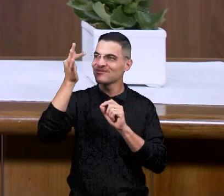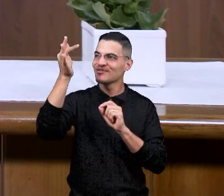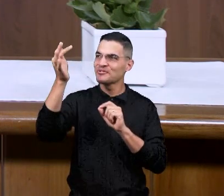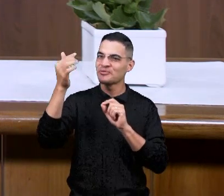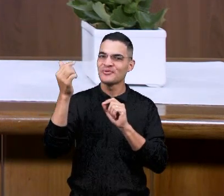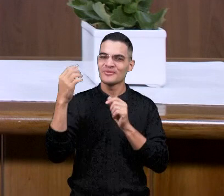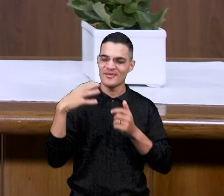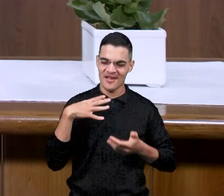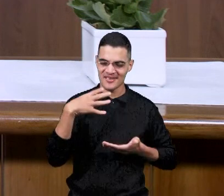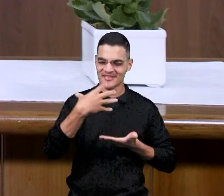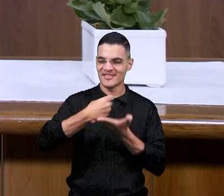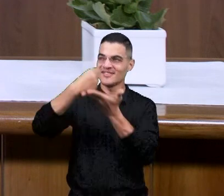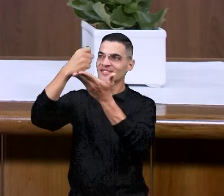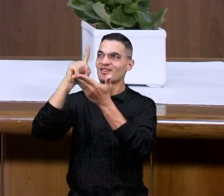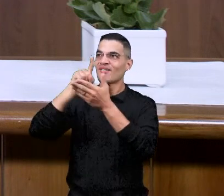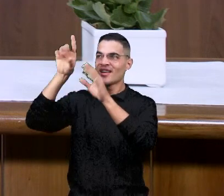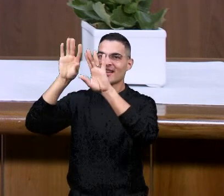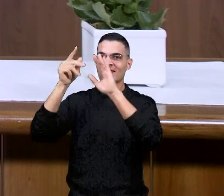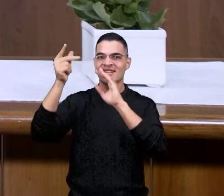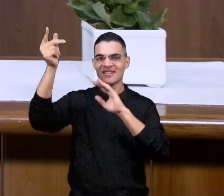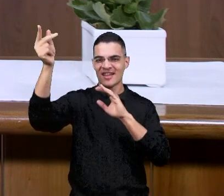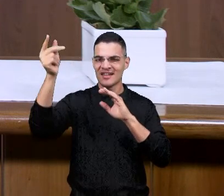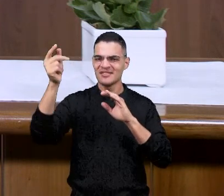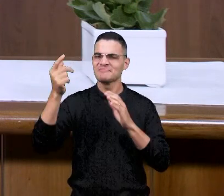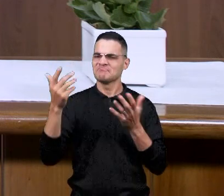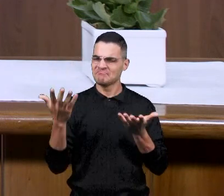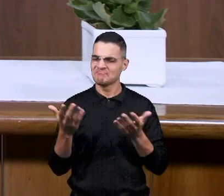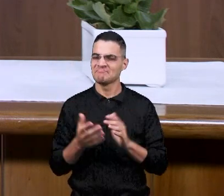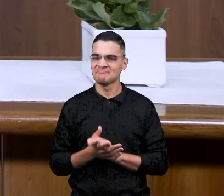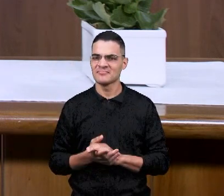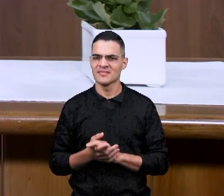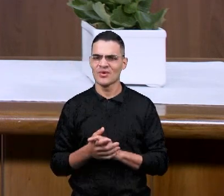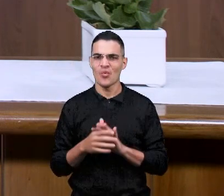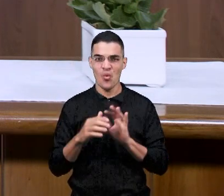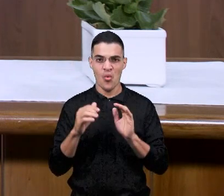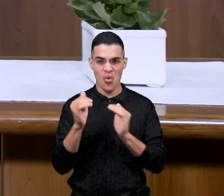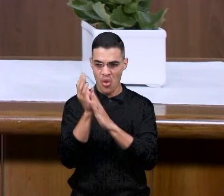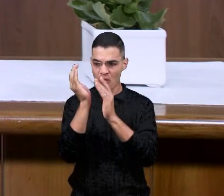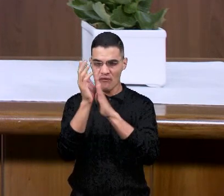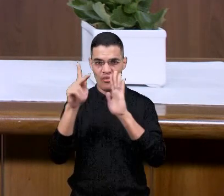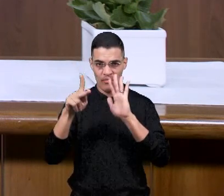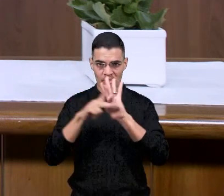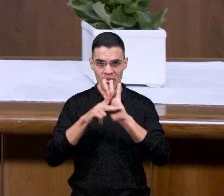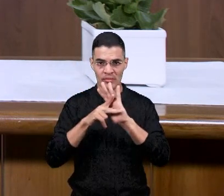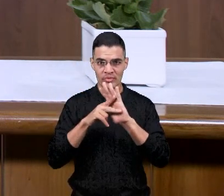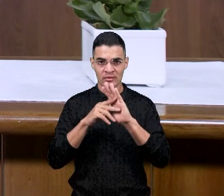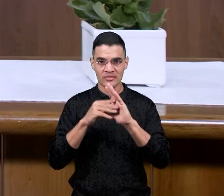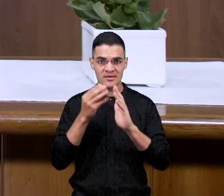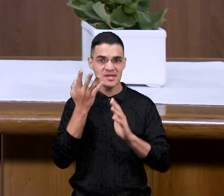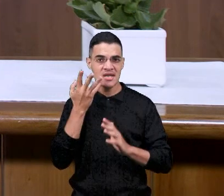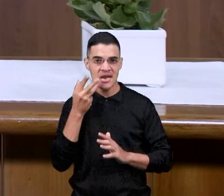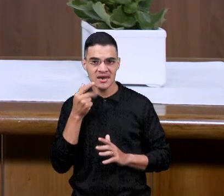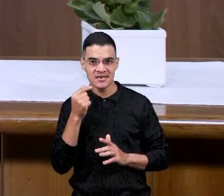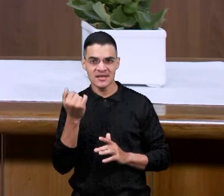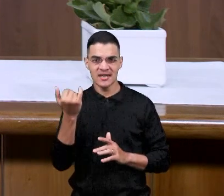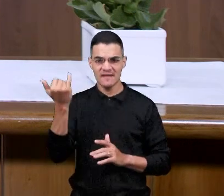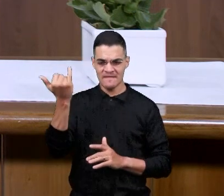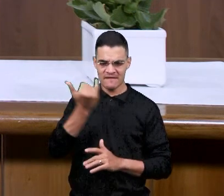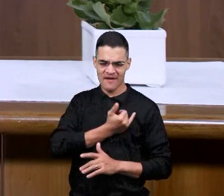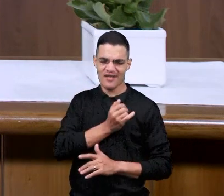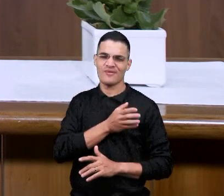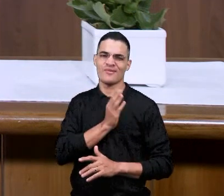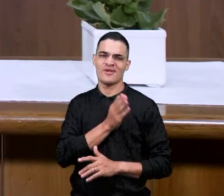gloire, l'éternité avec Dieu. Quelle bénédiction! Le l'ange des enfants parle profondément, de manière très directe à nos cœurs. Des